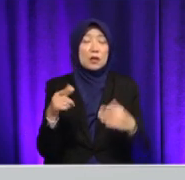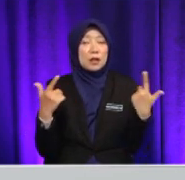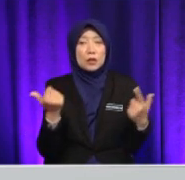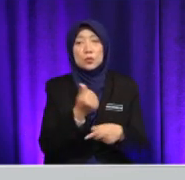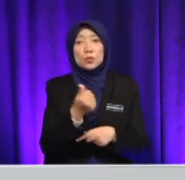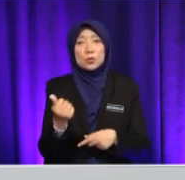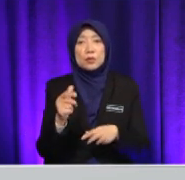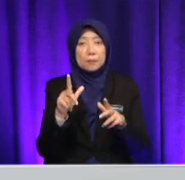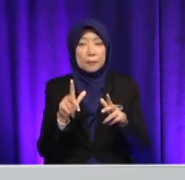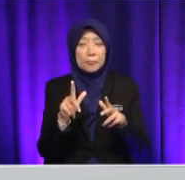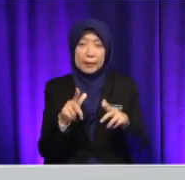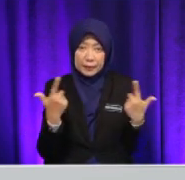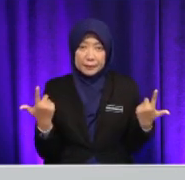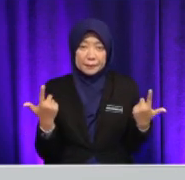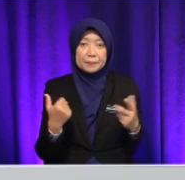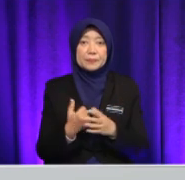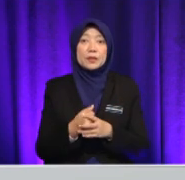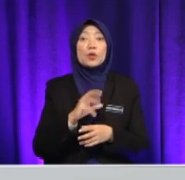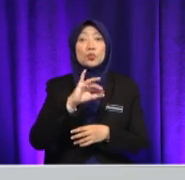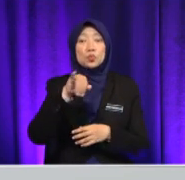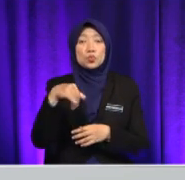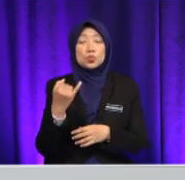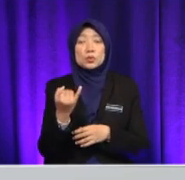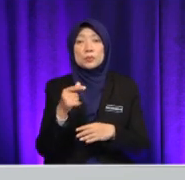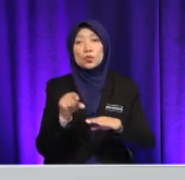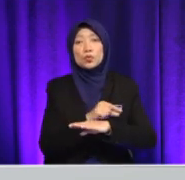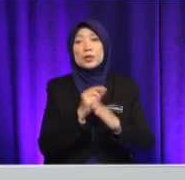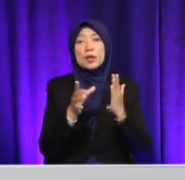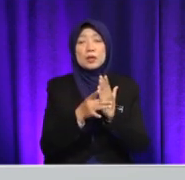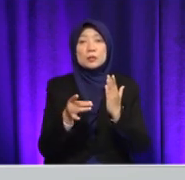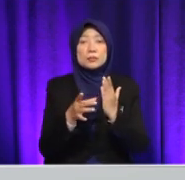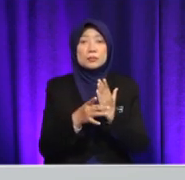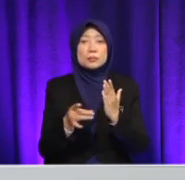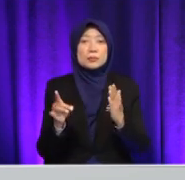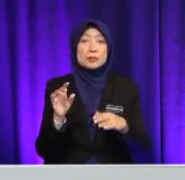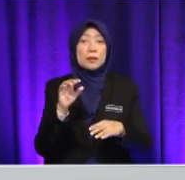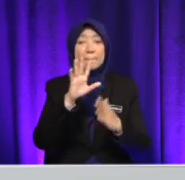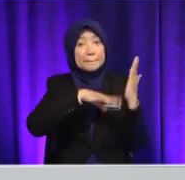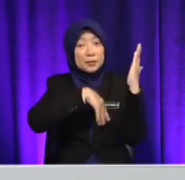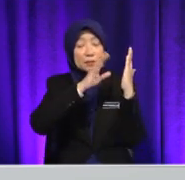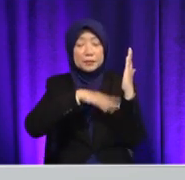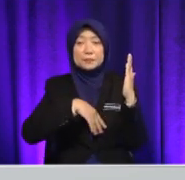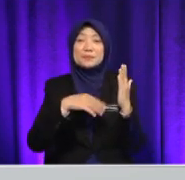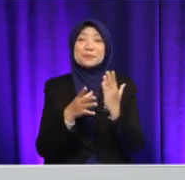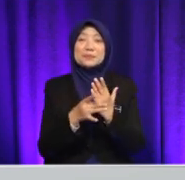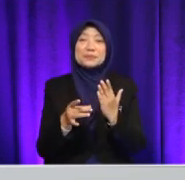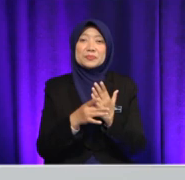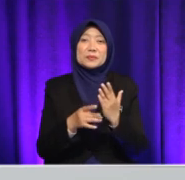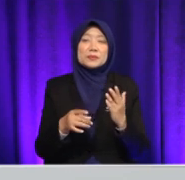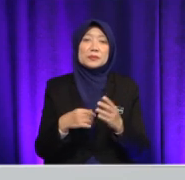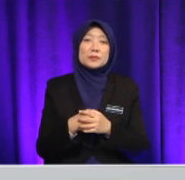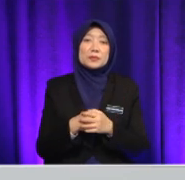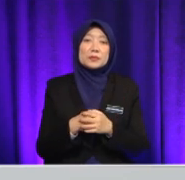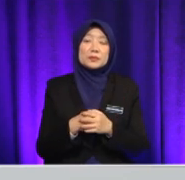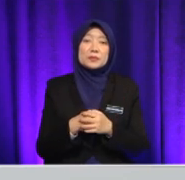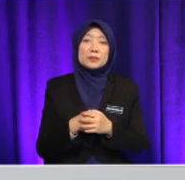ya kita menggunakan cat minyak untuk menghasilkan ide yang terbaik kepada daripada